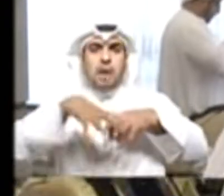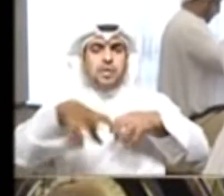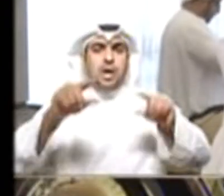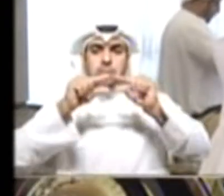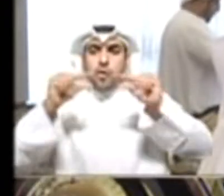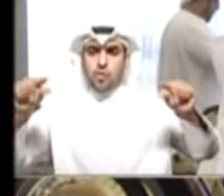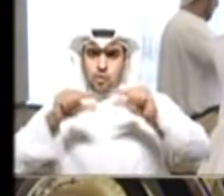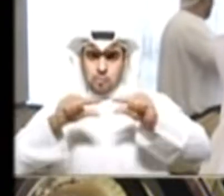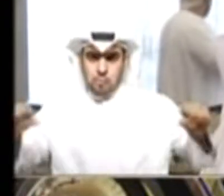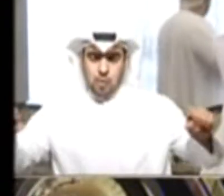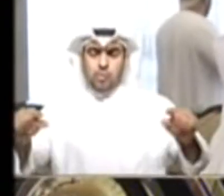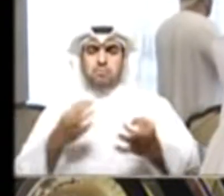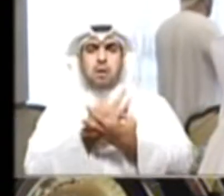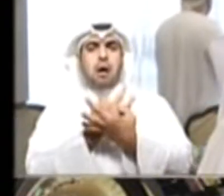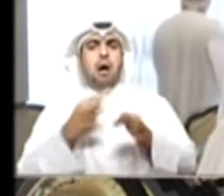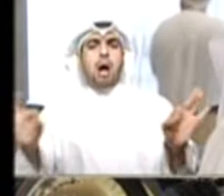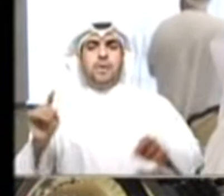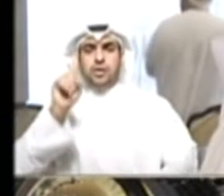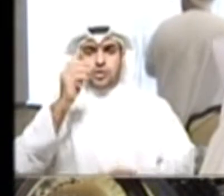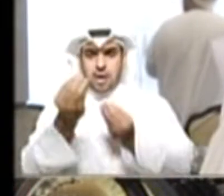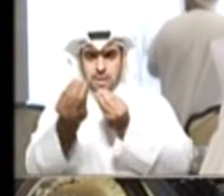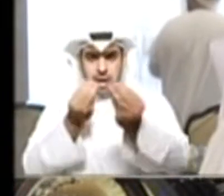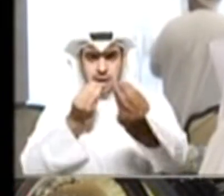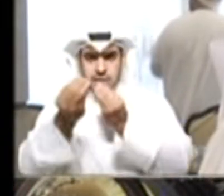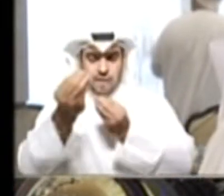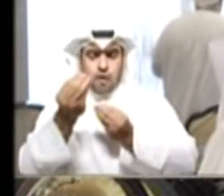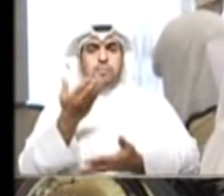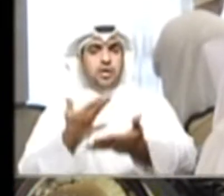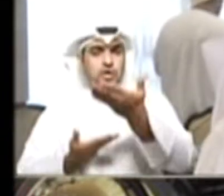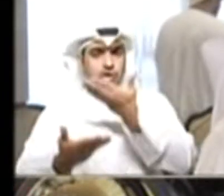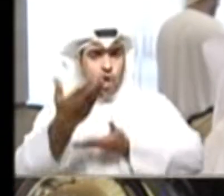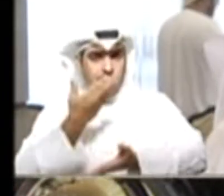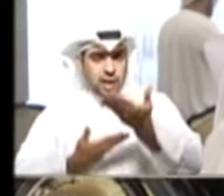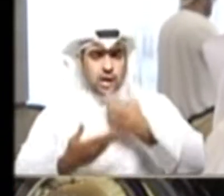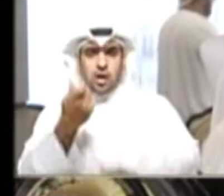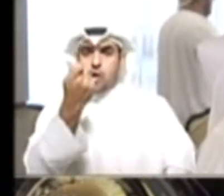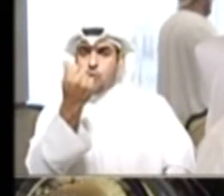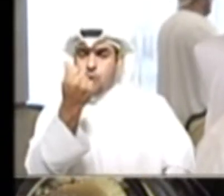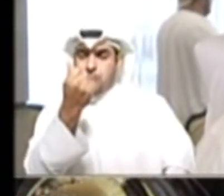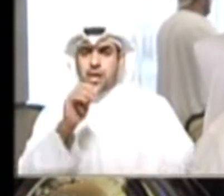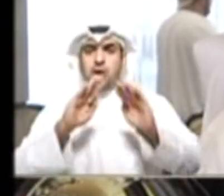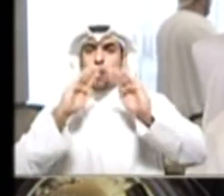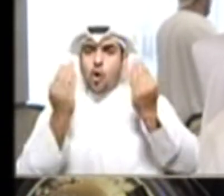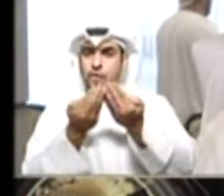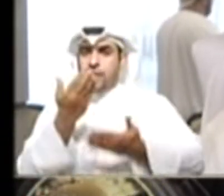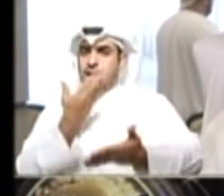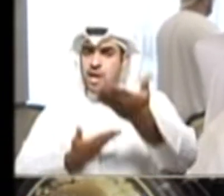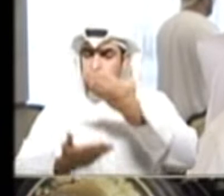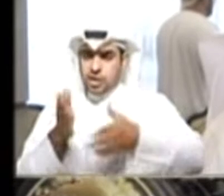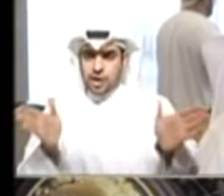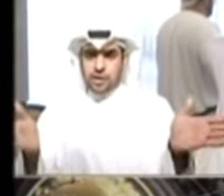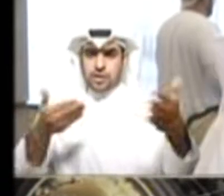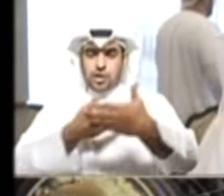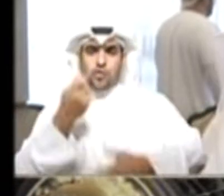الاقتصادية بكافة قطاعاتها التجارية والمالية والغرفة والصندوق وكل